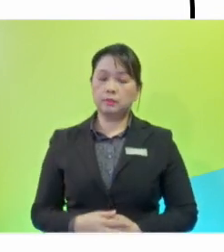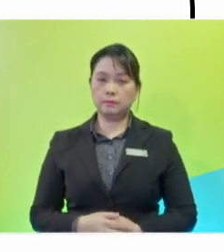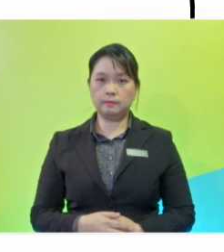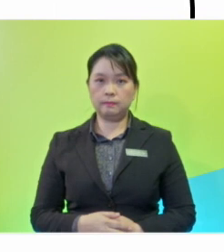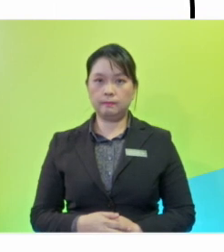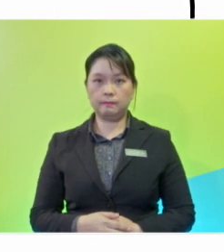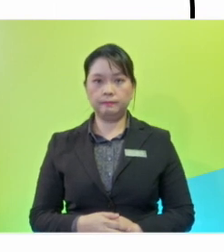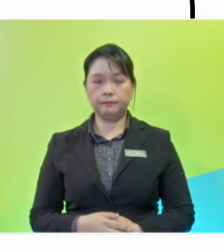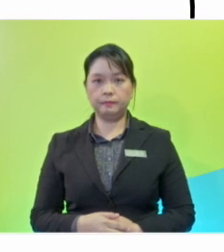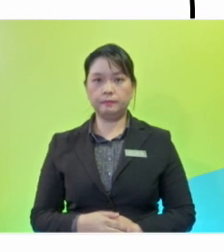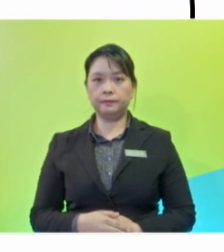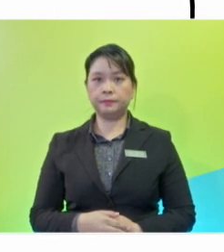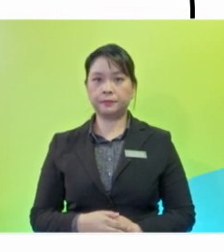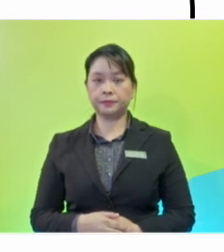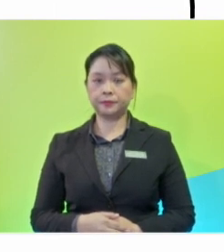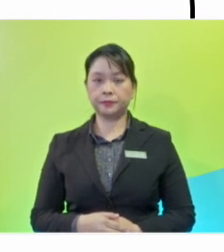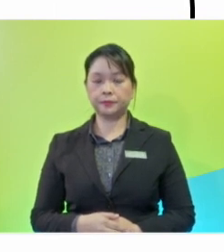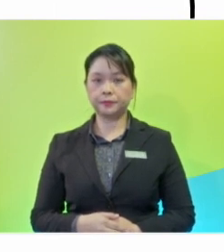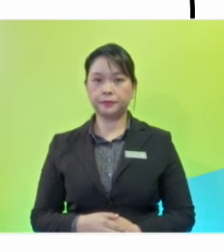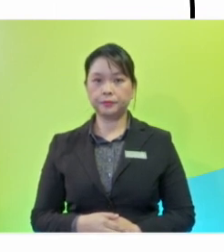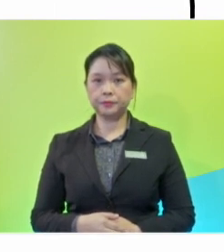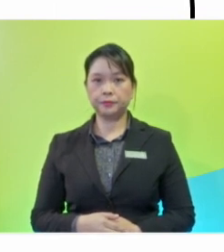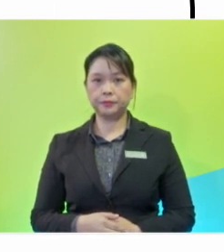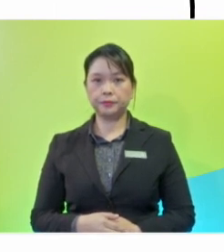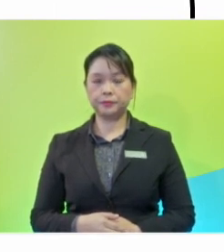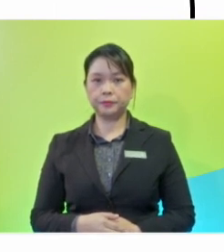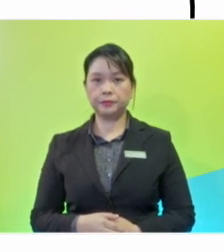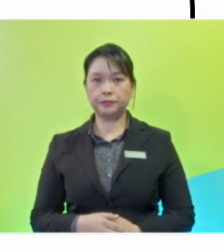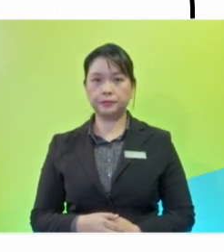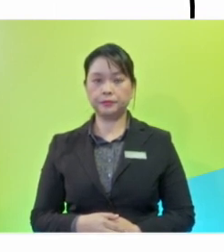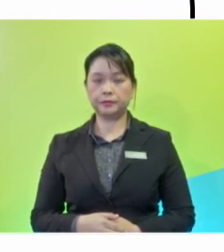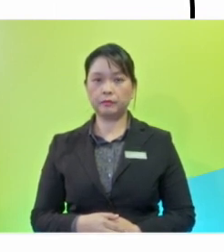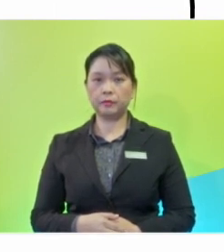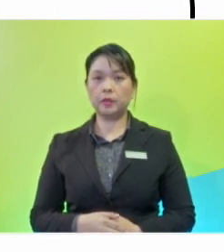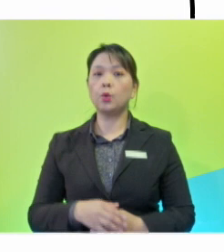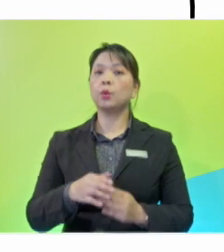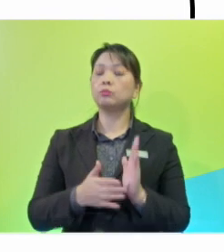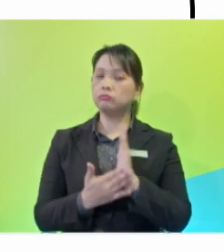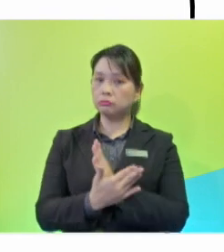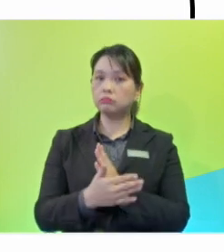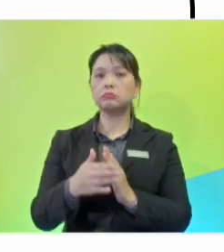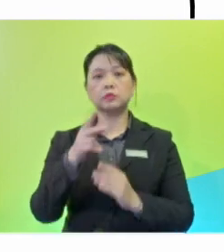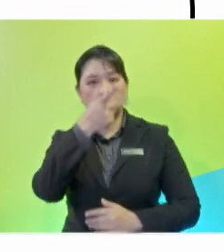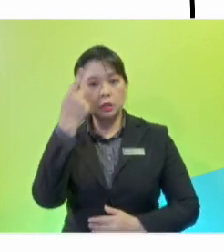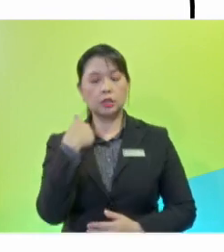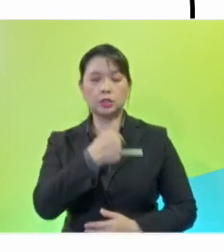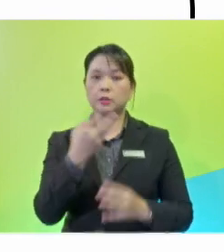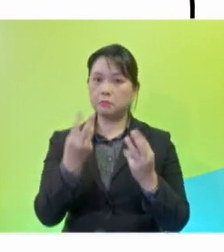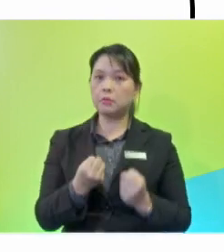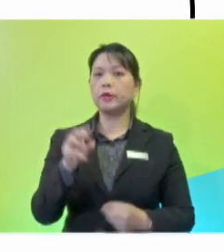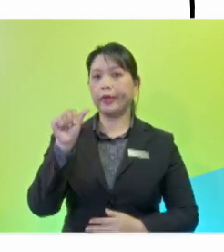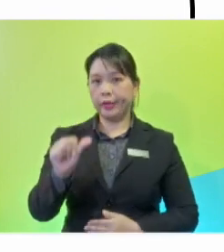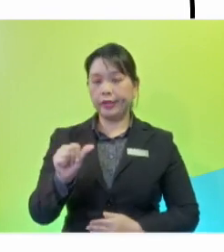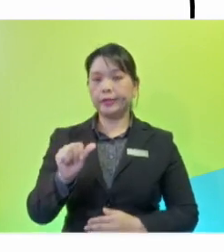3C lebih besar dari TV prosedur oleh karena kita e maka kita pindah keagungan